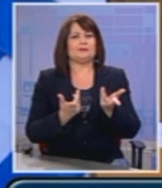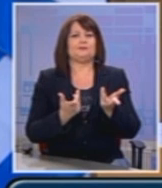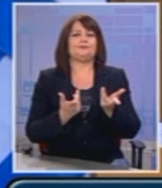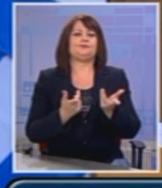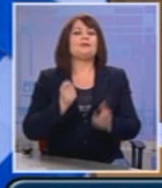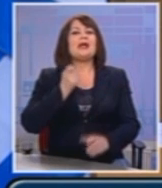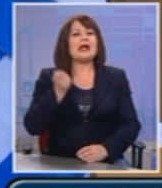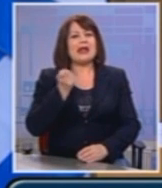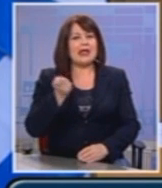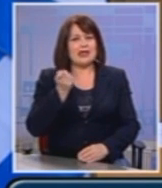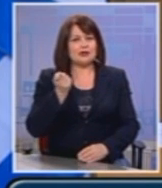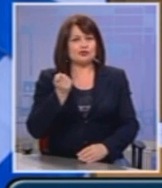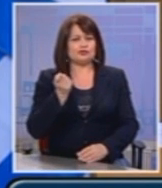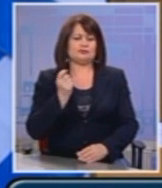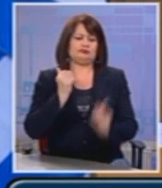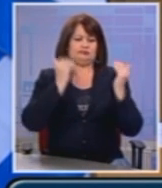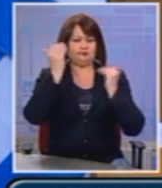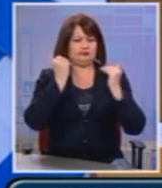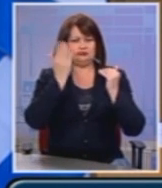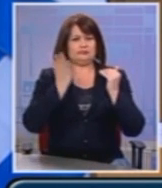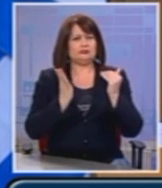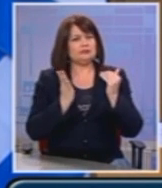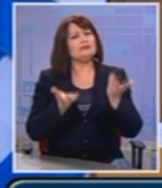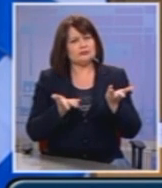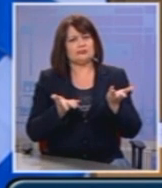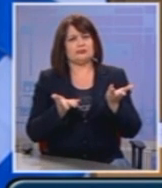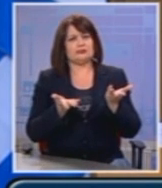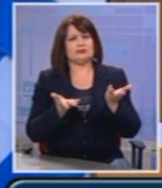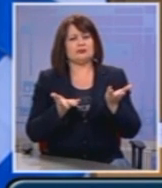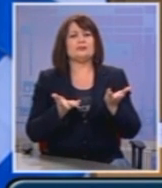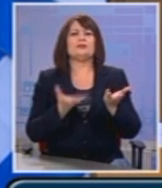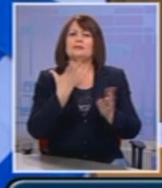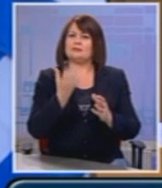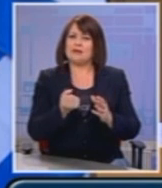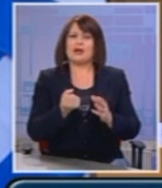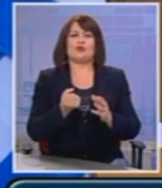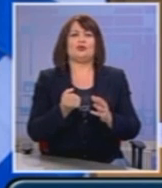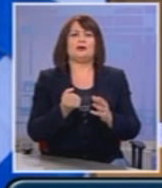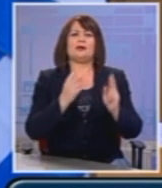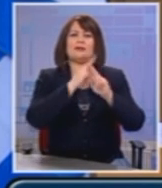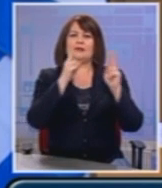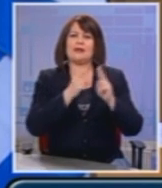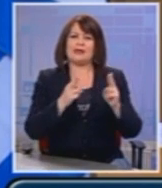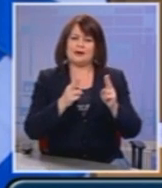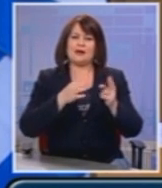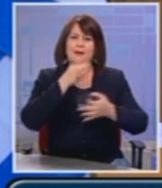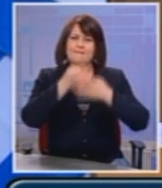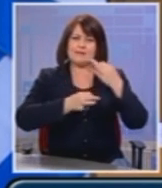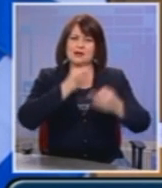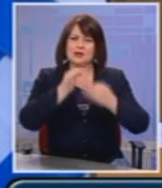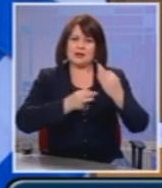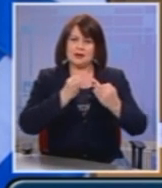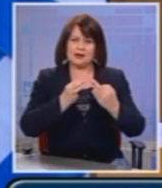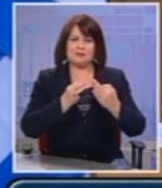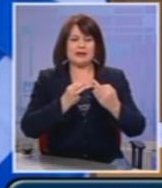αντικείμενο αμφισβήτησης σε κάθε δε περίπτωση υπάρχουν τα διεθνή εκείνα επιχειρήματα που θα